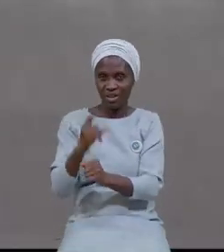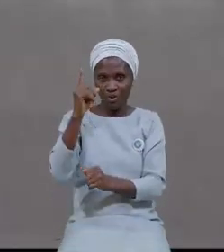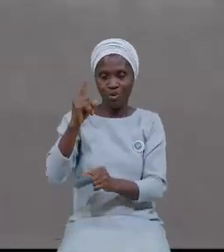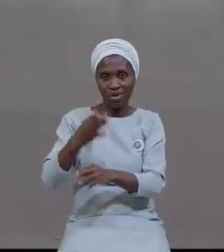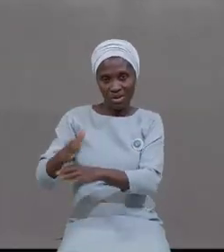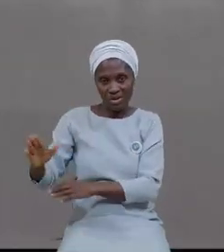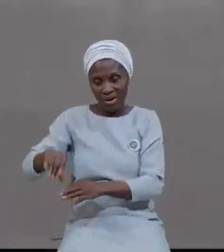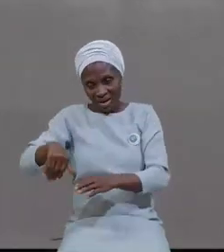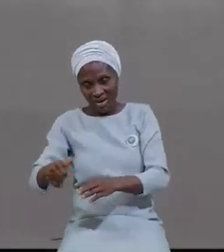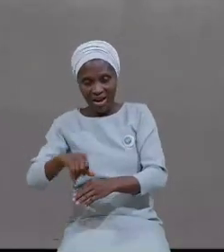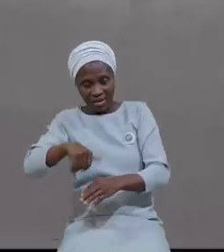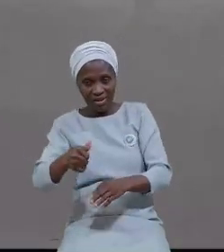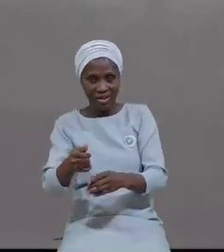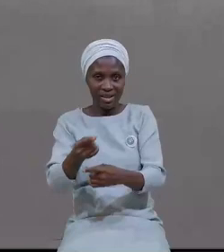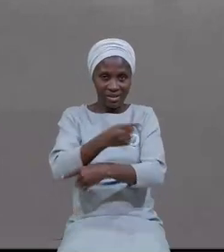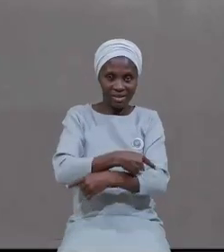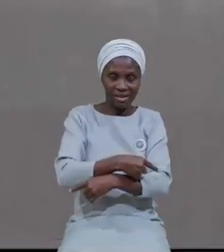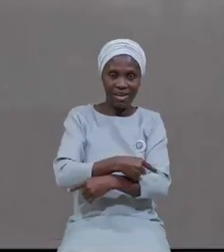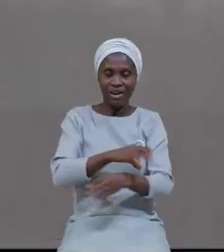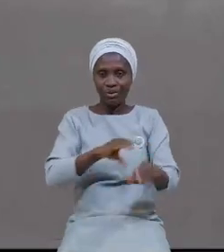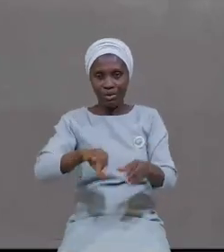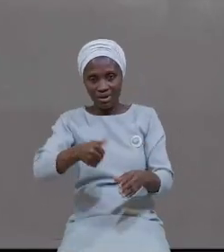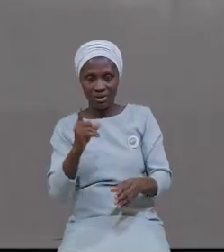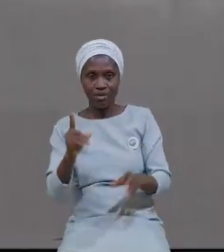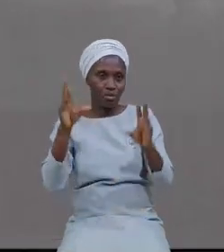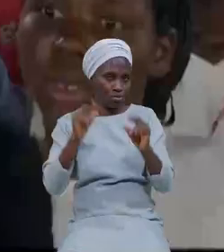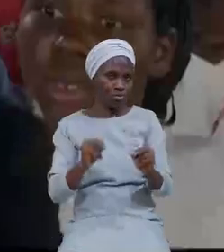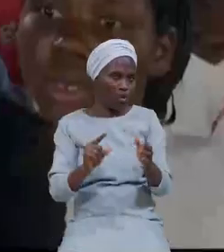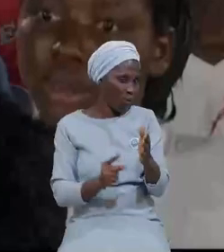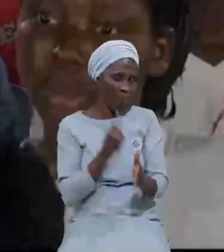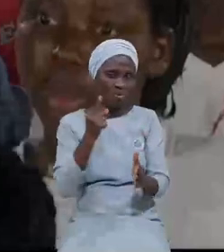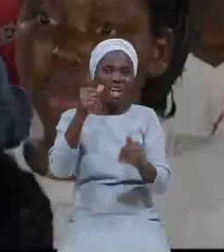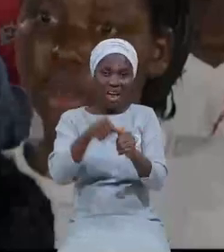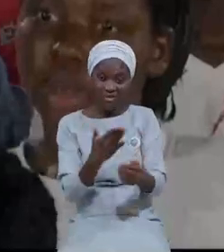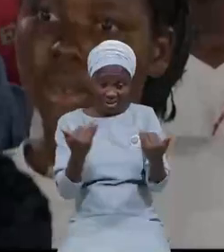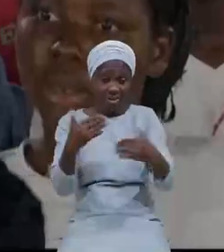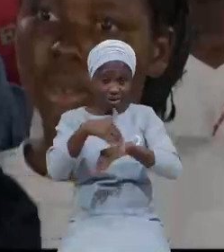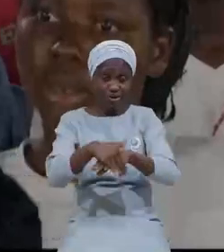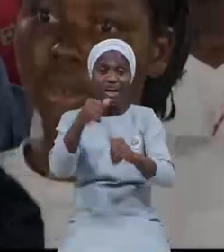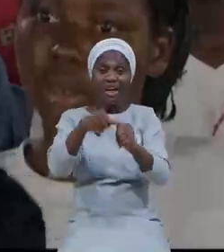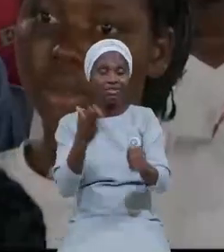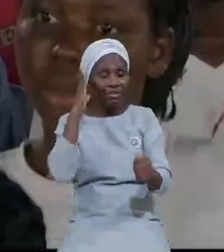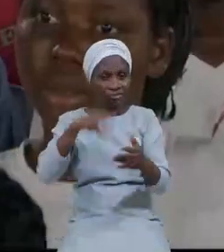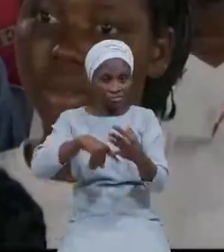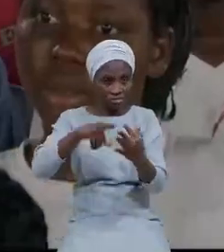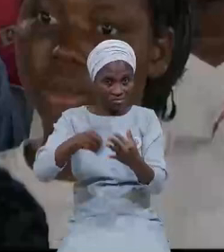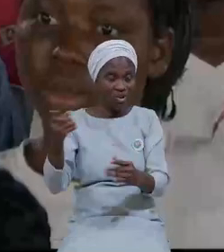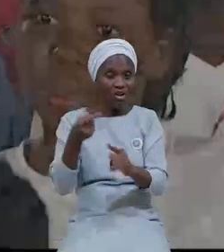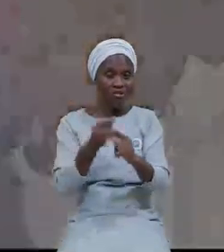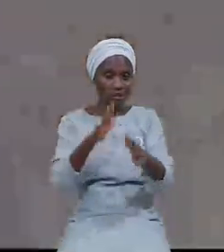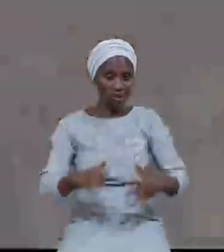autre jour au ce soir tout va quitter ta vie parce qu'il